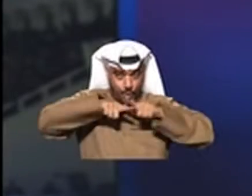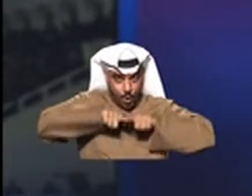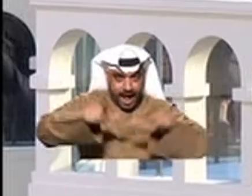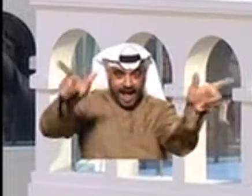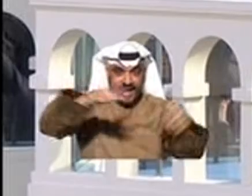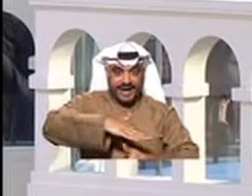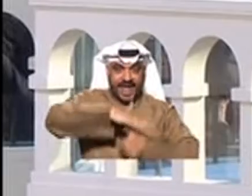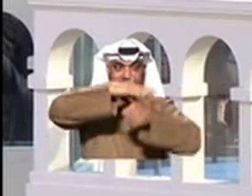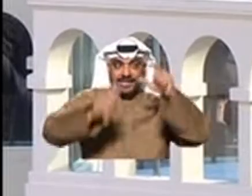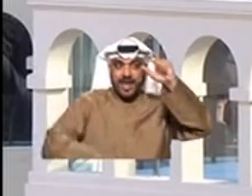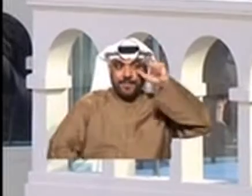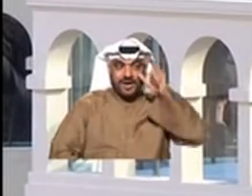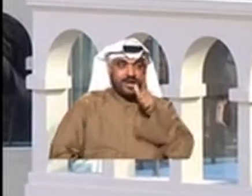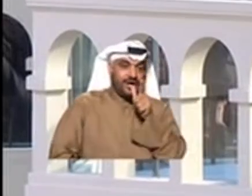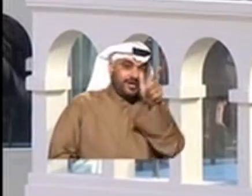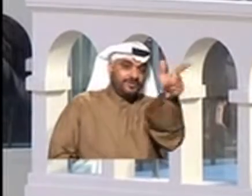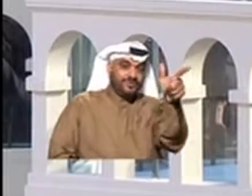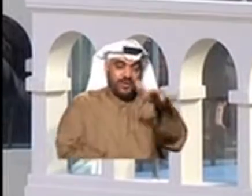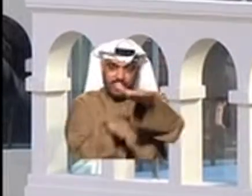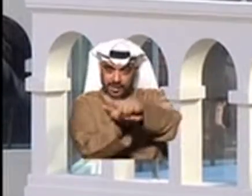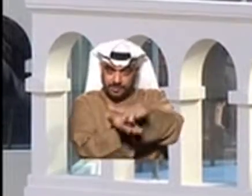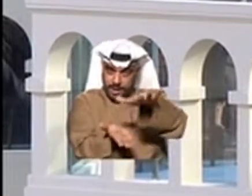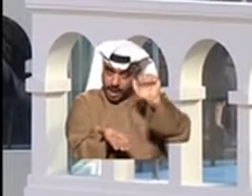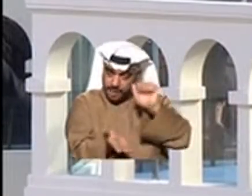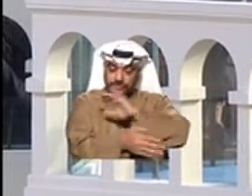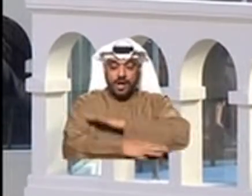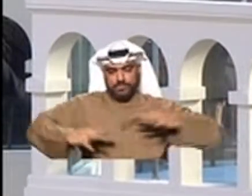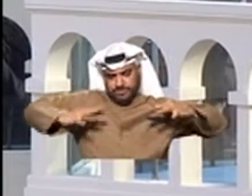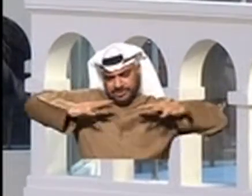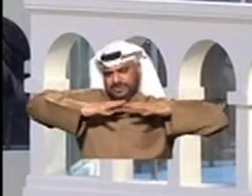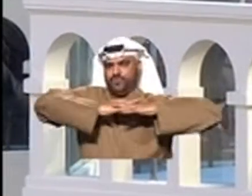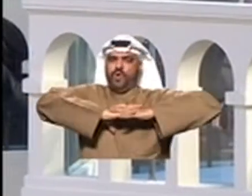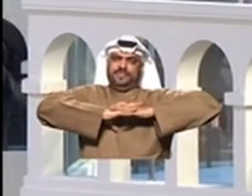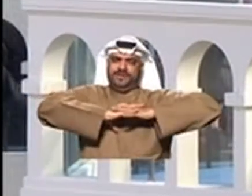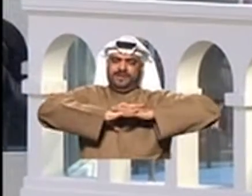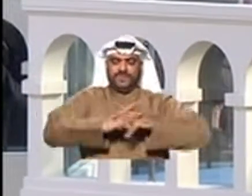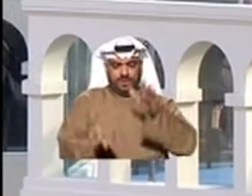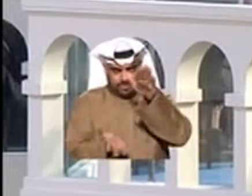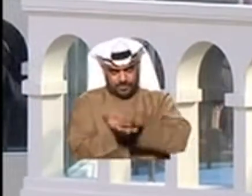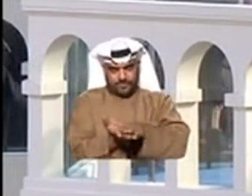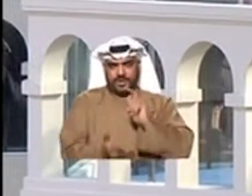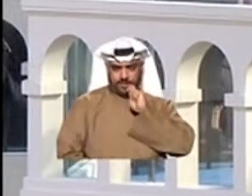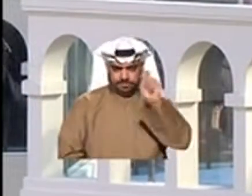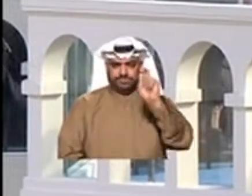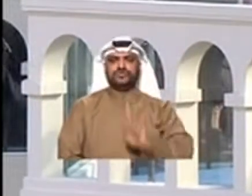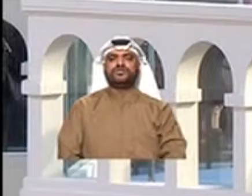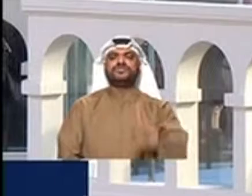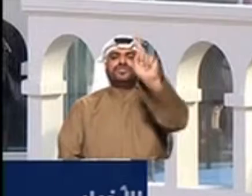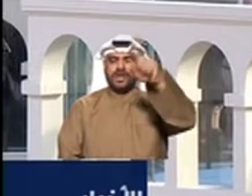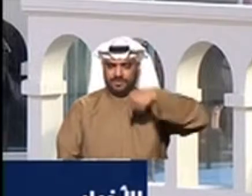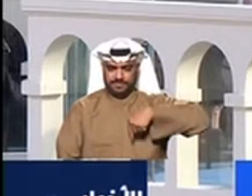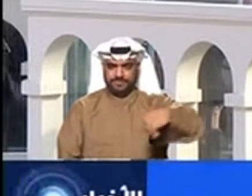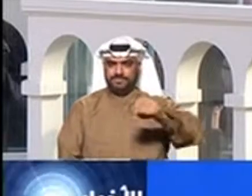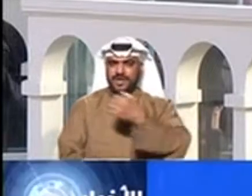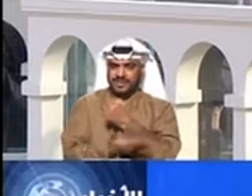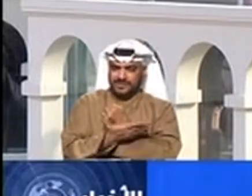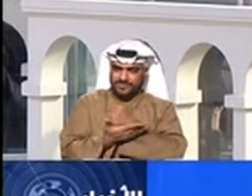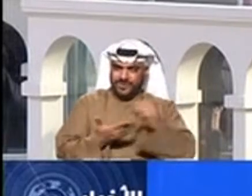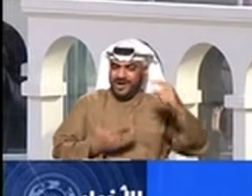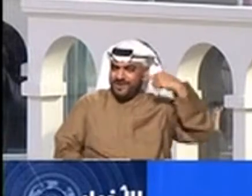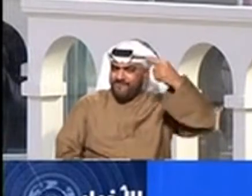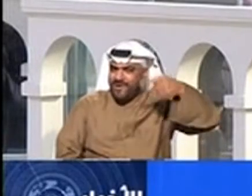بايدن في كلمة عقب القسم إلى الوحدة، متعهدا بإلحاق الهزيمة بنزعة